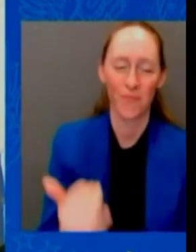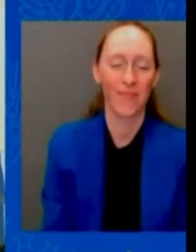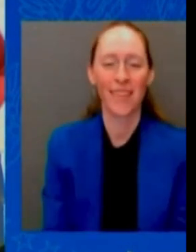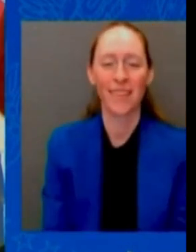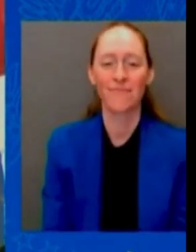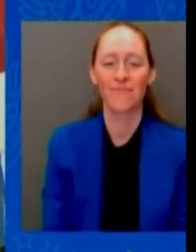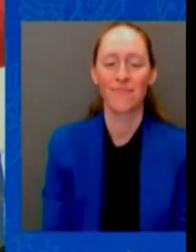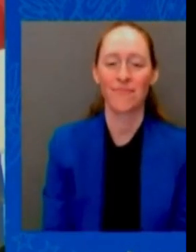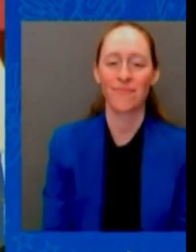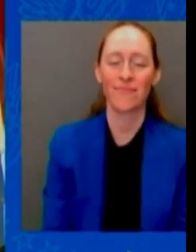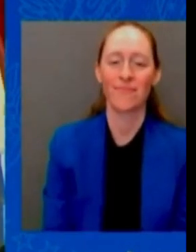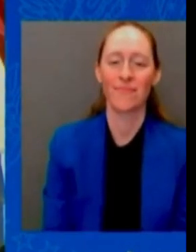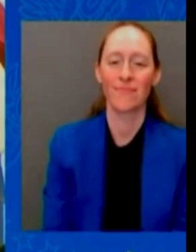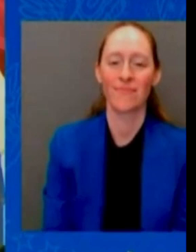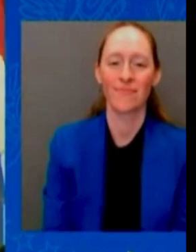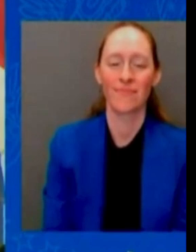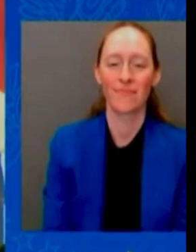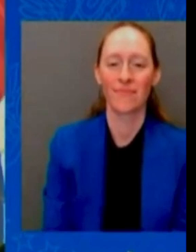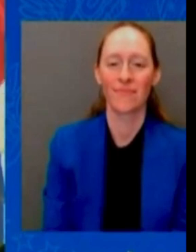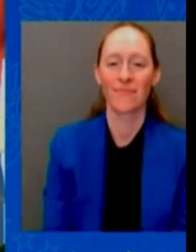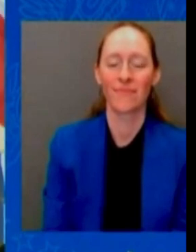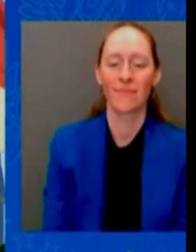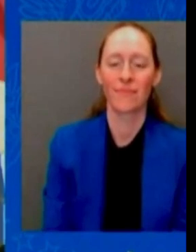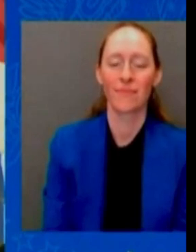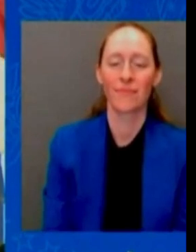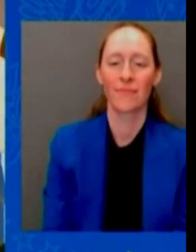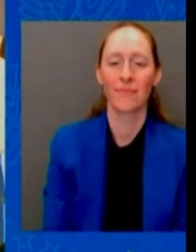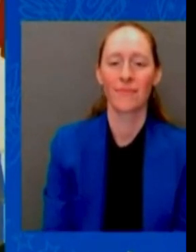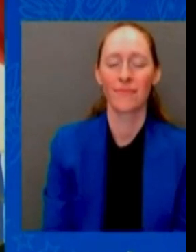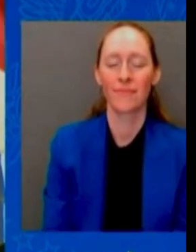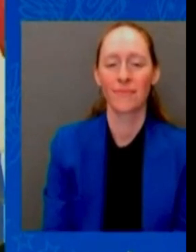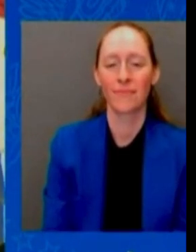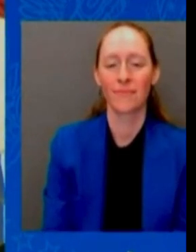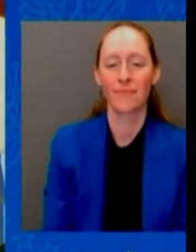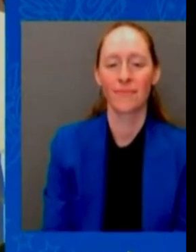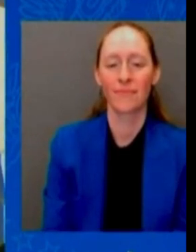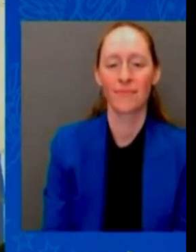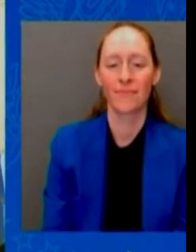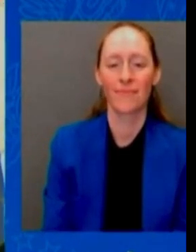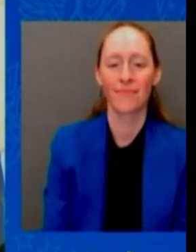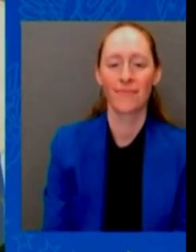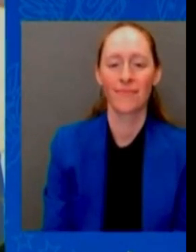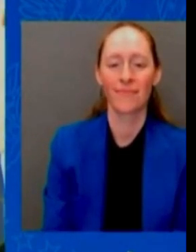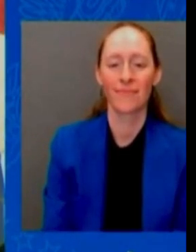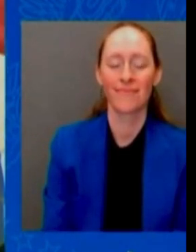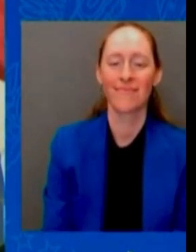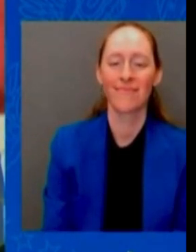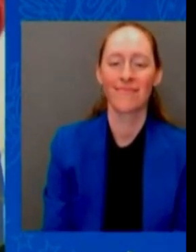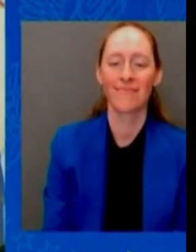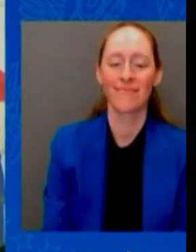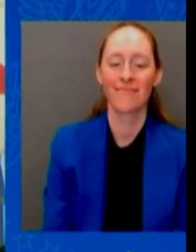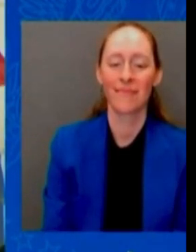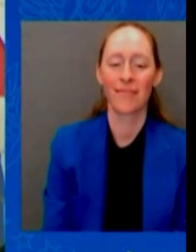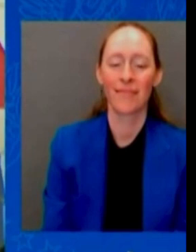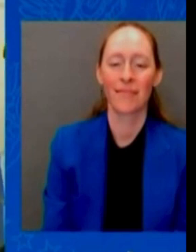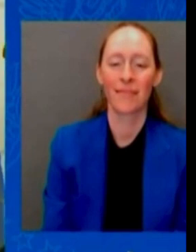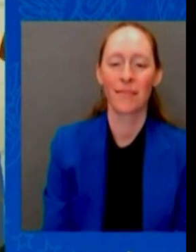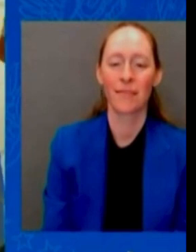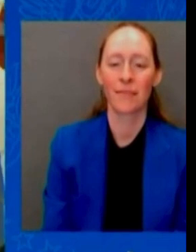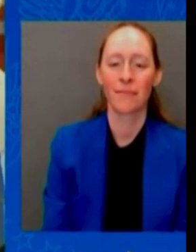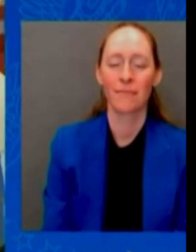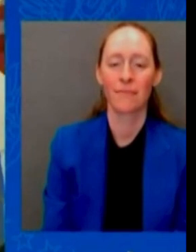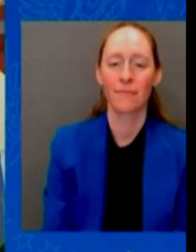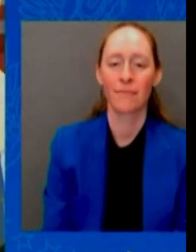venir détermineront l'évolution de notre monde pour les décennies à venir. Les États-Unis ne pouvaient pas demander un meilleur partenaire dans ce